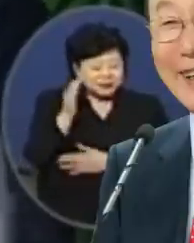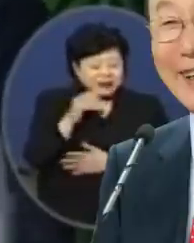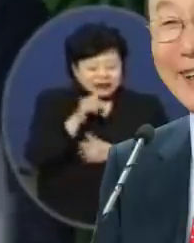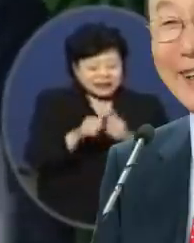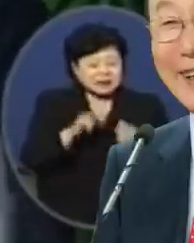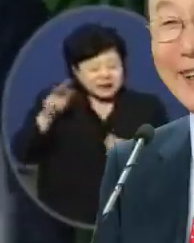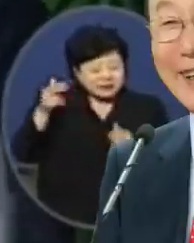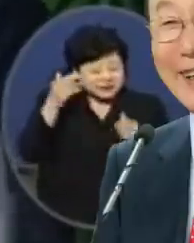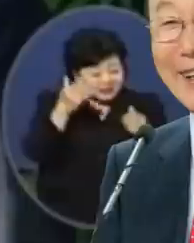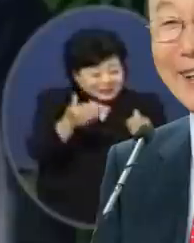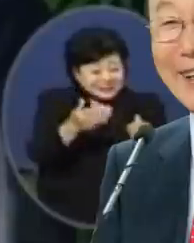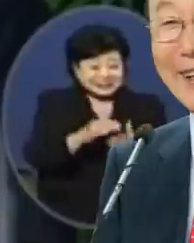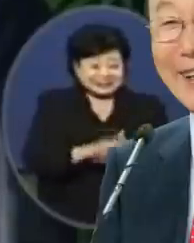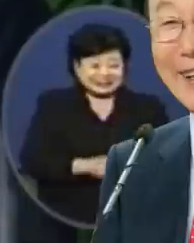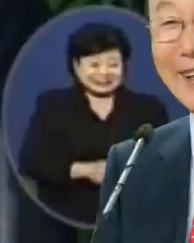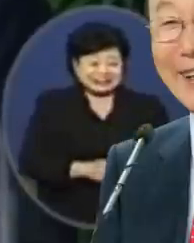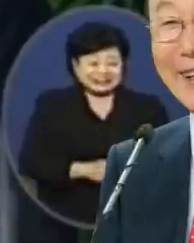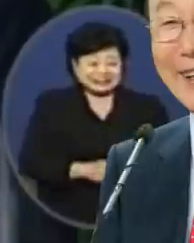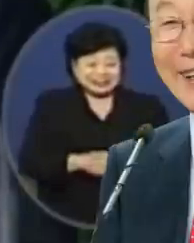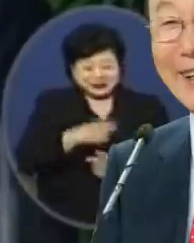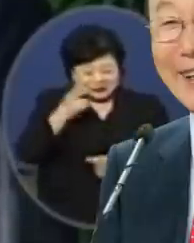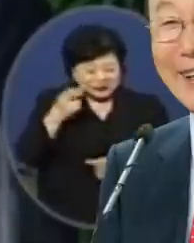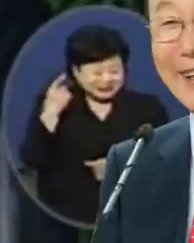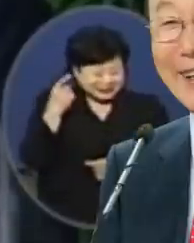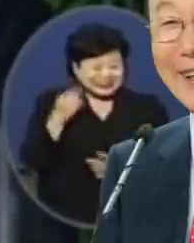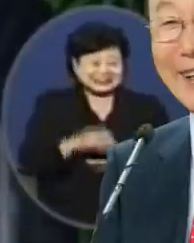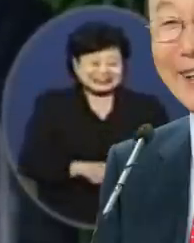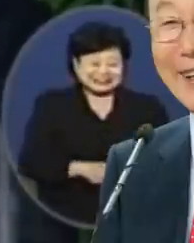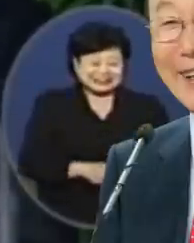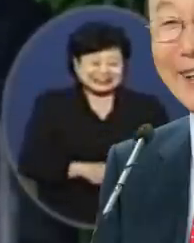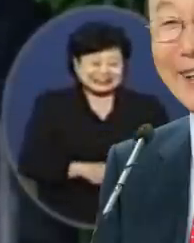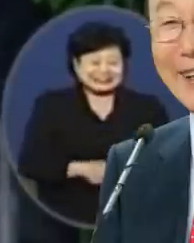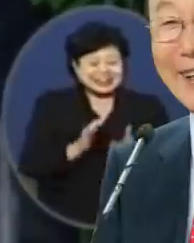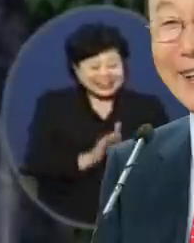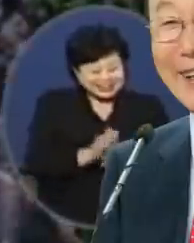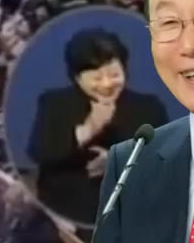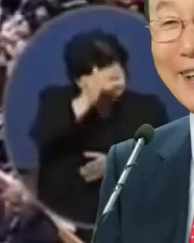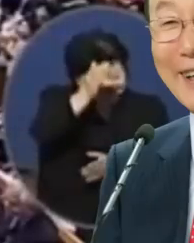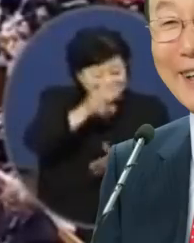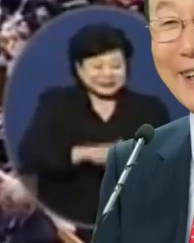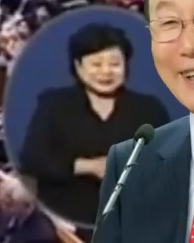하나님 맹세하셨는데 더 똑똑히 듣게 하죠. 할렐루야.